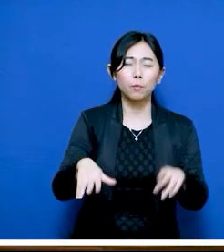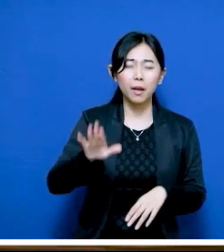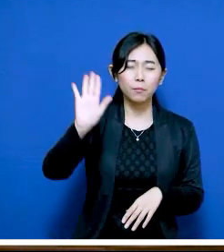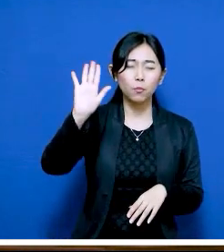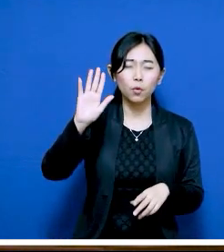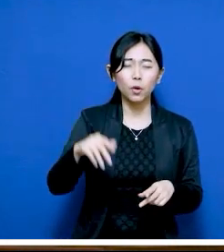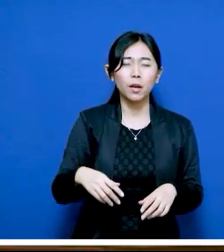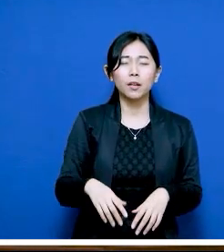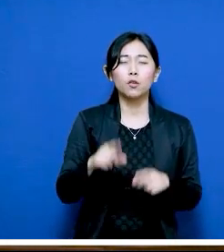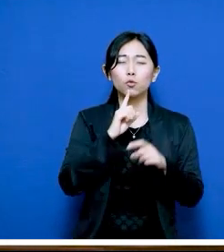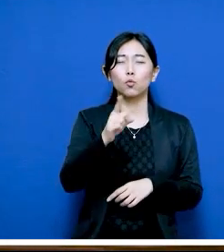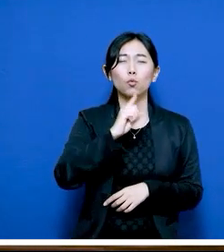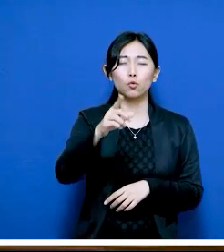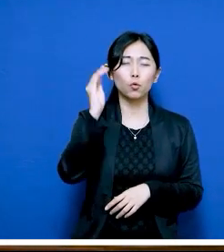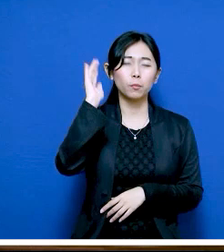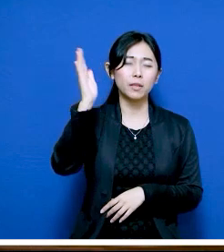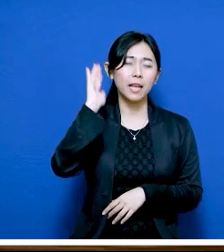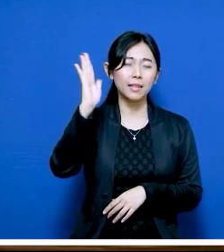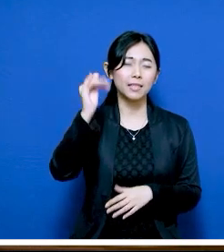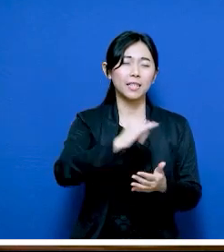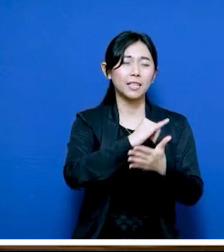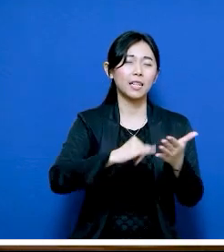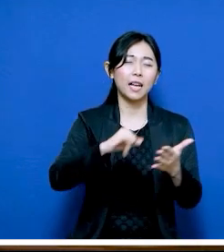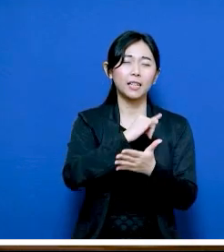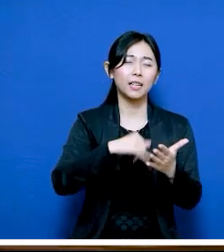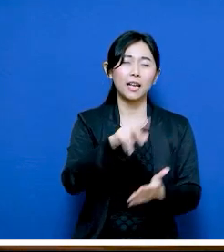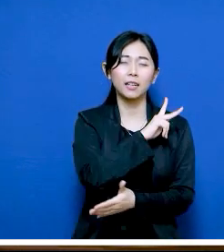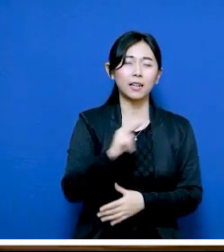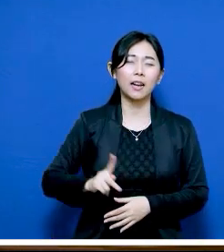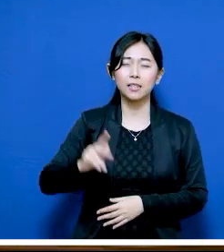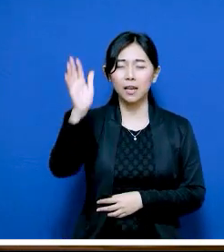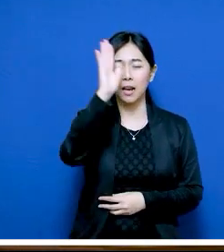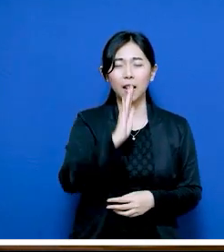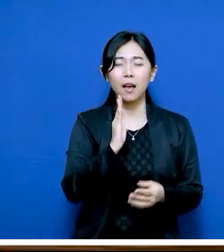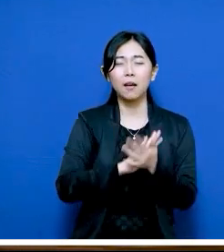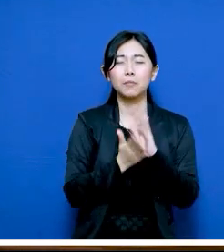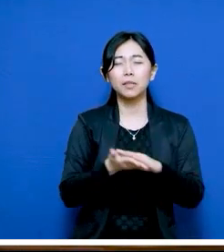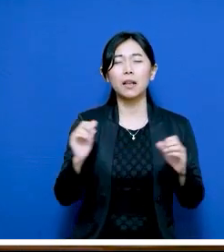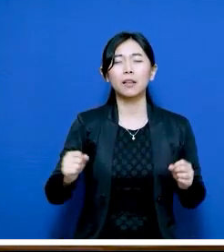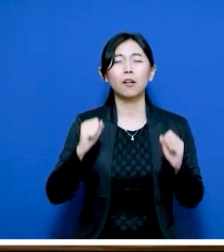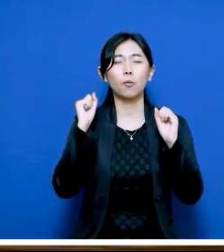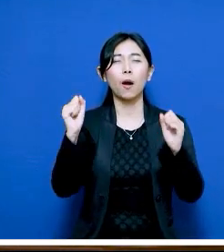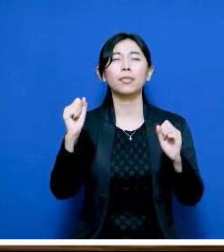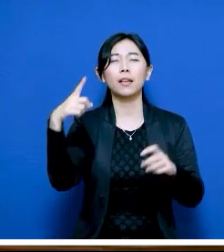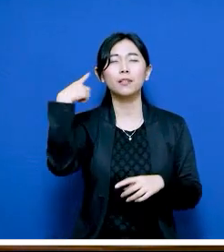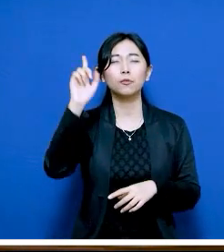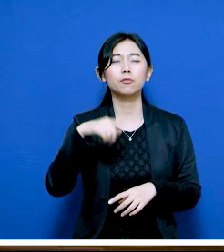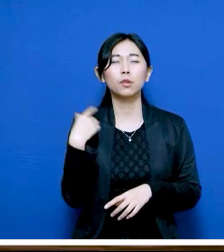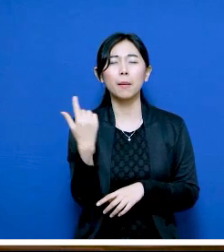sungguh-sungguh menyatakan kesaksian bahwa nilai-nilai kerajaan Allah menjadi kekuatan untuk